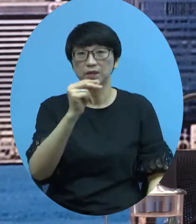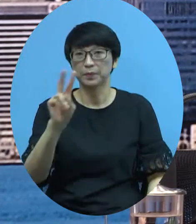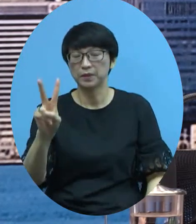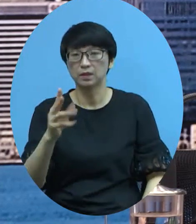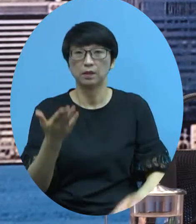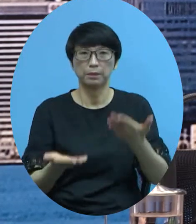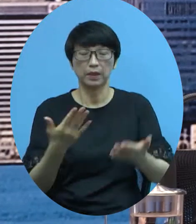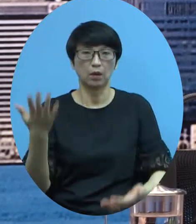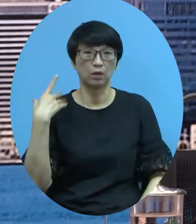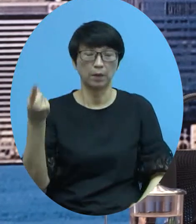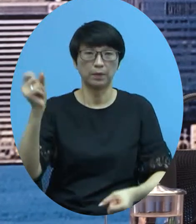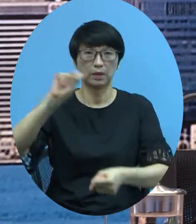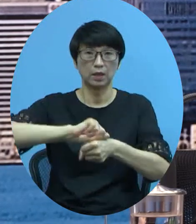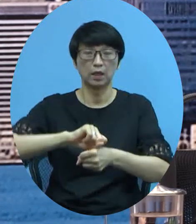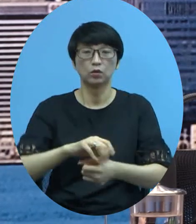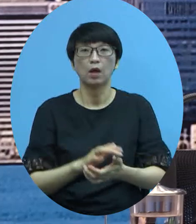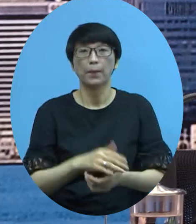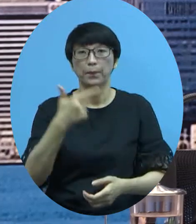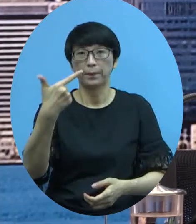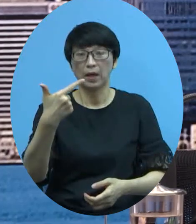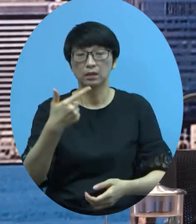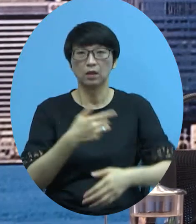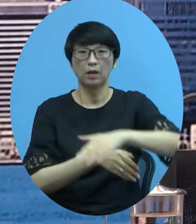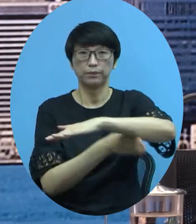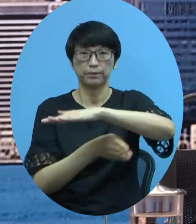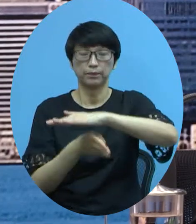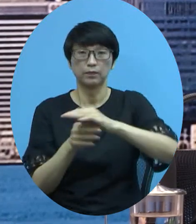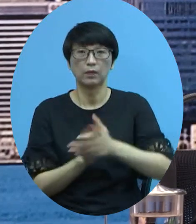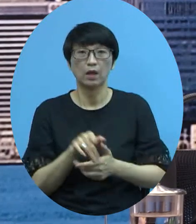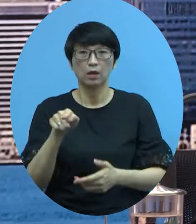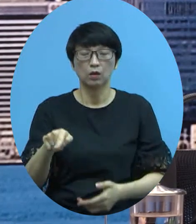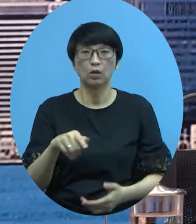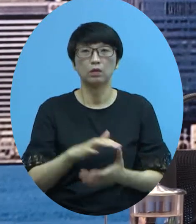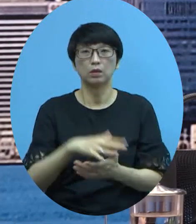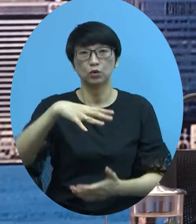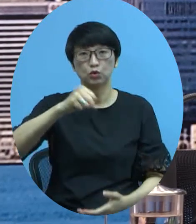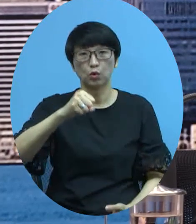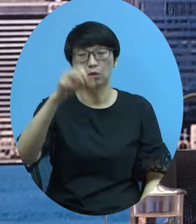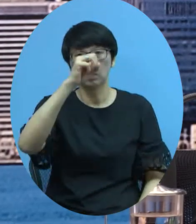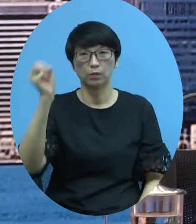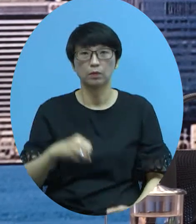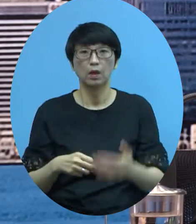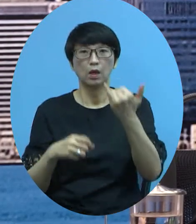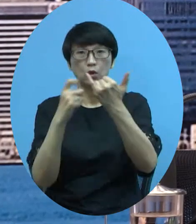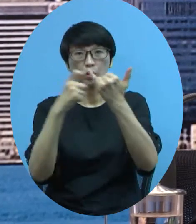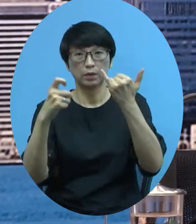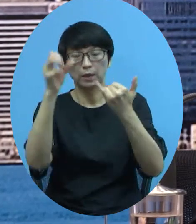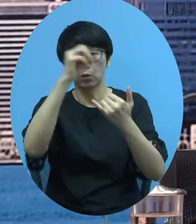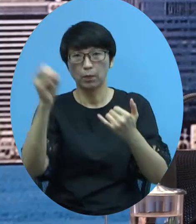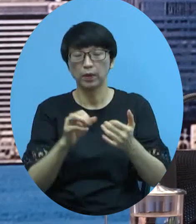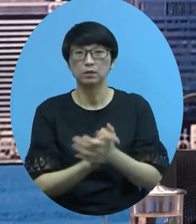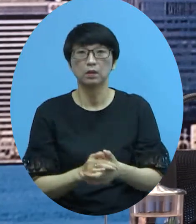咁比起琴日咧，係多咗8間嘅。咁佢哋嘅使用率咧，分別係69% 啦，同